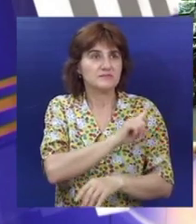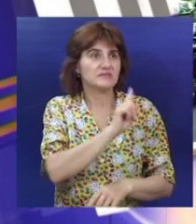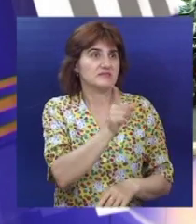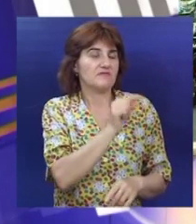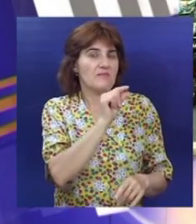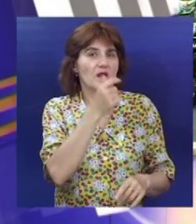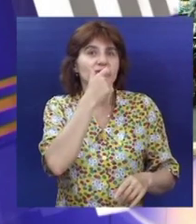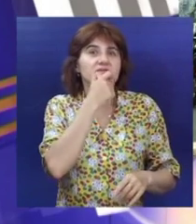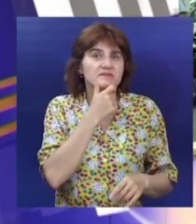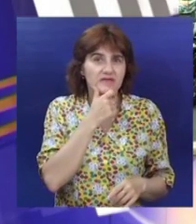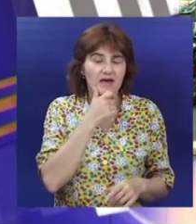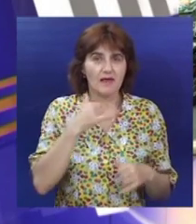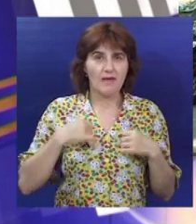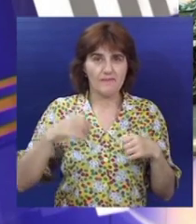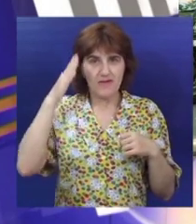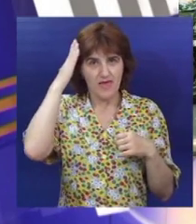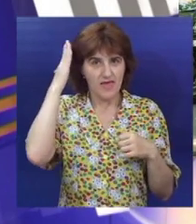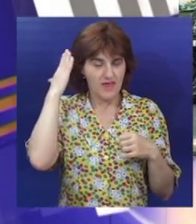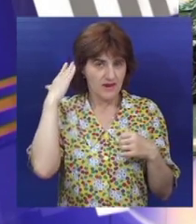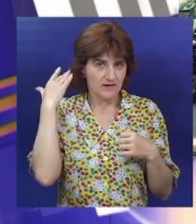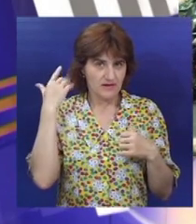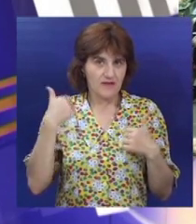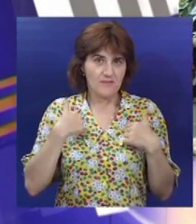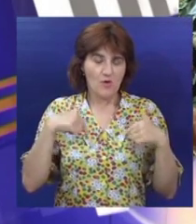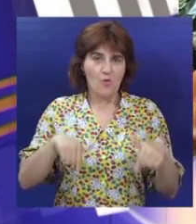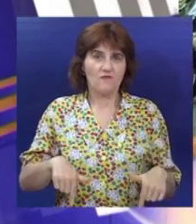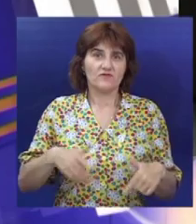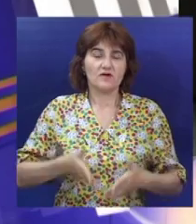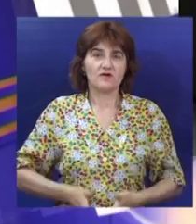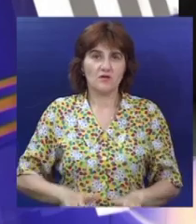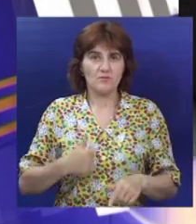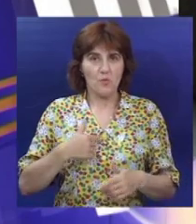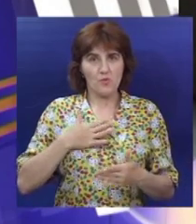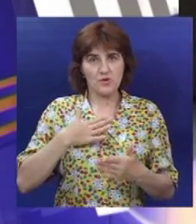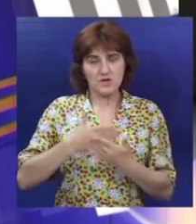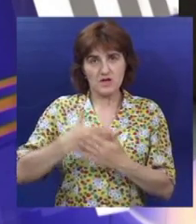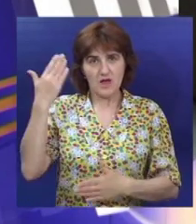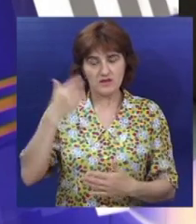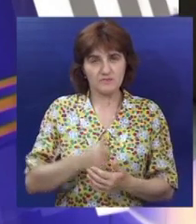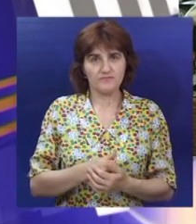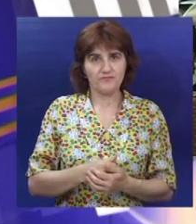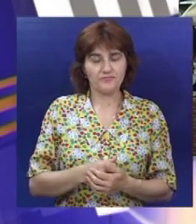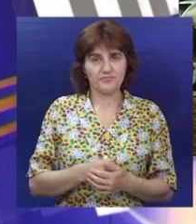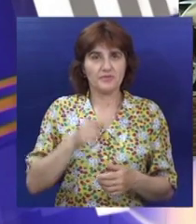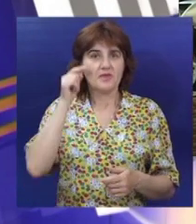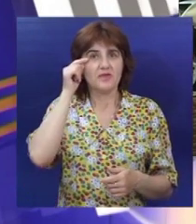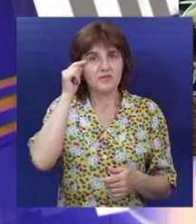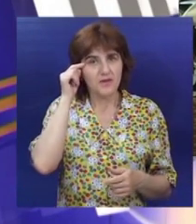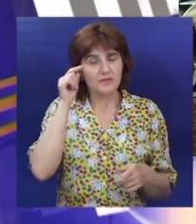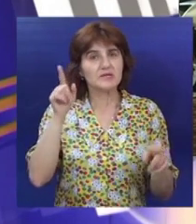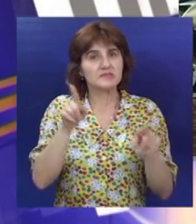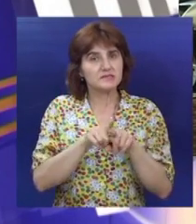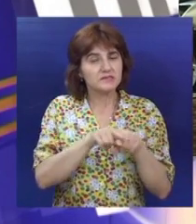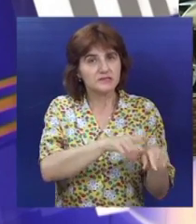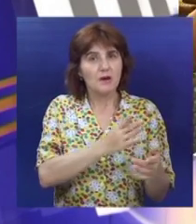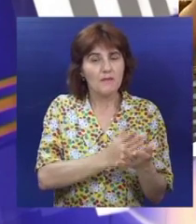su malo stariji, svi su malo sediji, ali ja sam još uvijek isti. I ovo je moj grad. S obzirom na to da je i Toši bila nekoliko puta